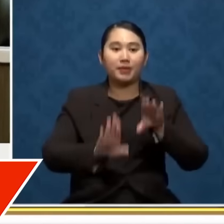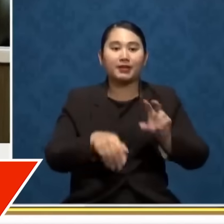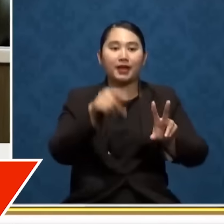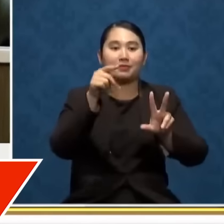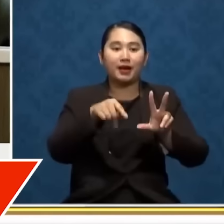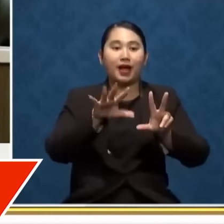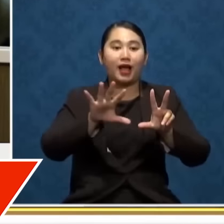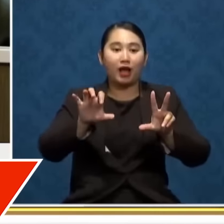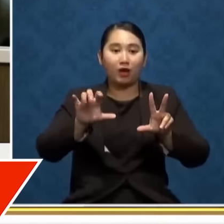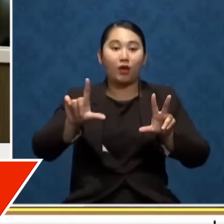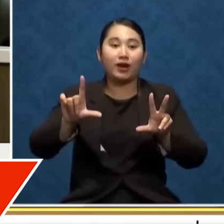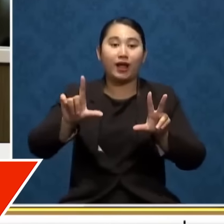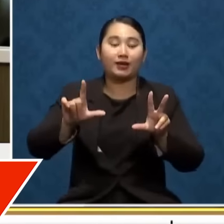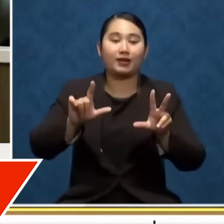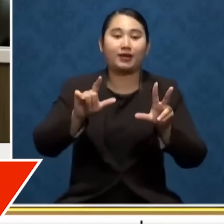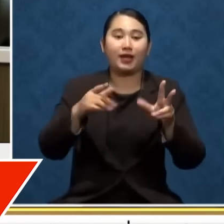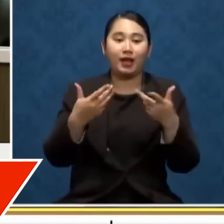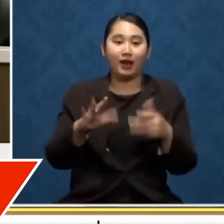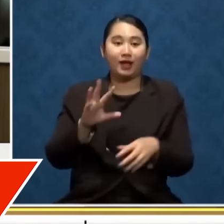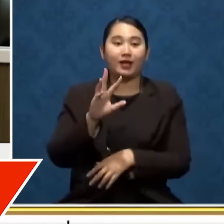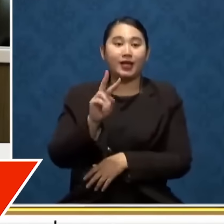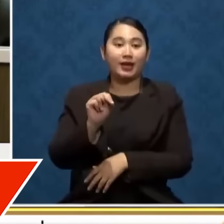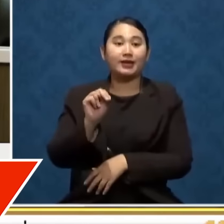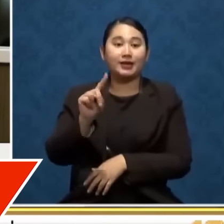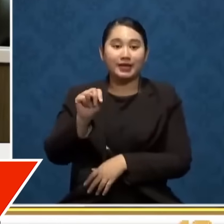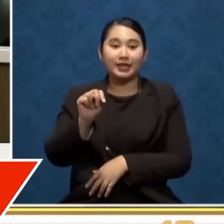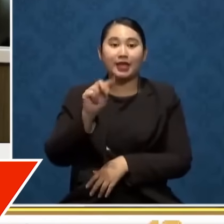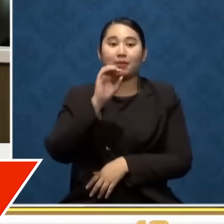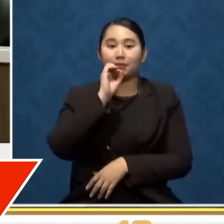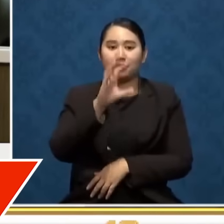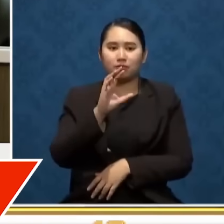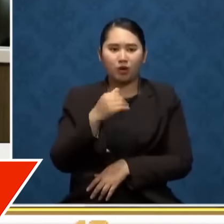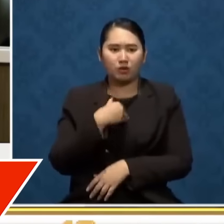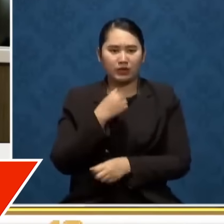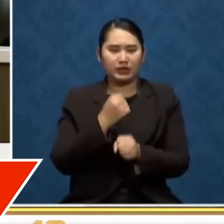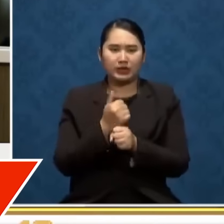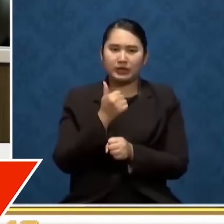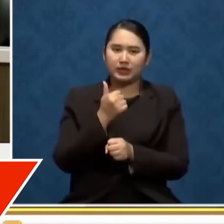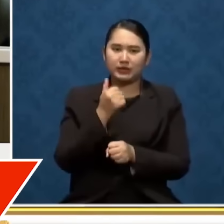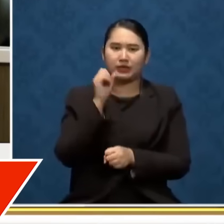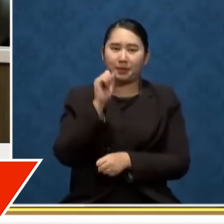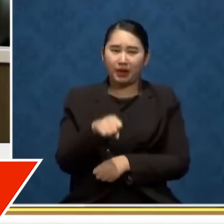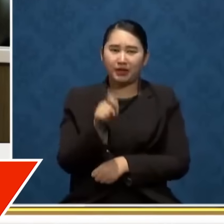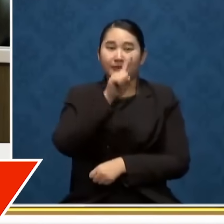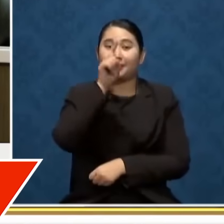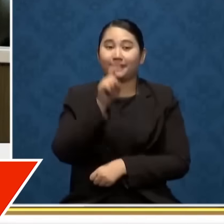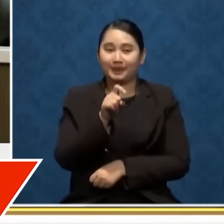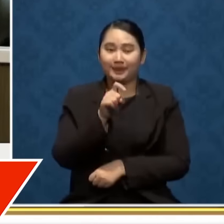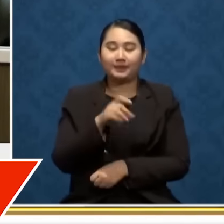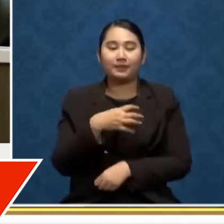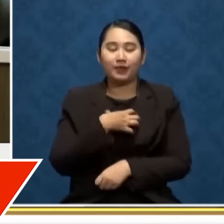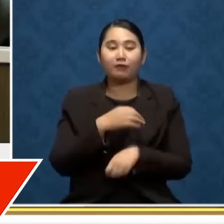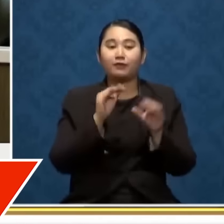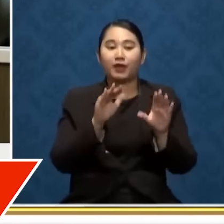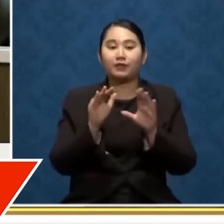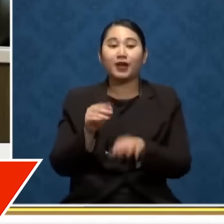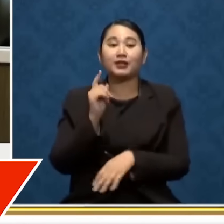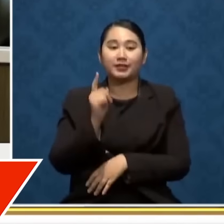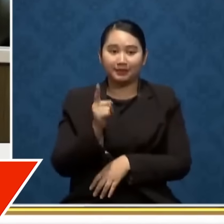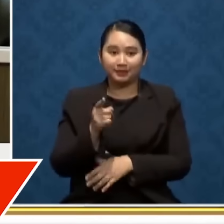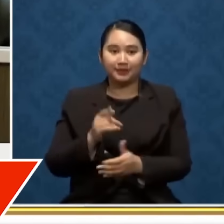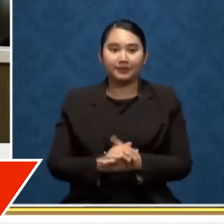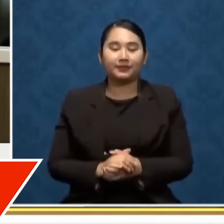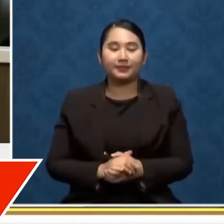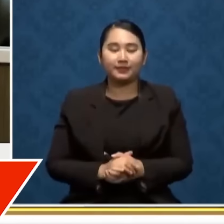3,500 ล้านอันนี้เนี่ยทาง NT นะครับซึ่งเขาบอกเองเลยว่าเอ๊ะมันเวิร์คไหมมันใช่ไหมนะครับอยากที่ฝากท่านจริงๆนะครับ